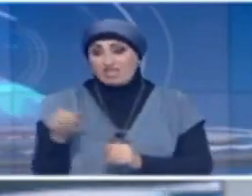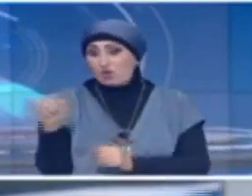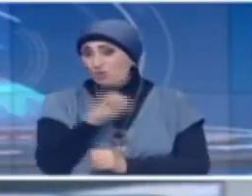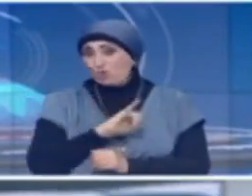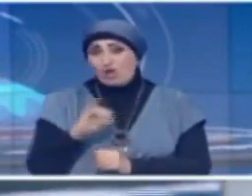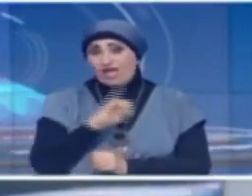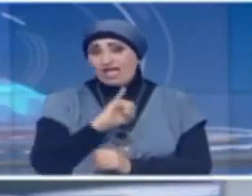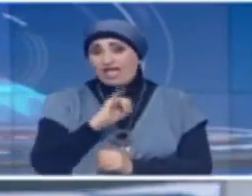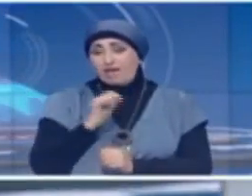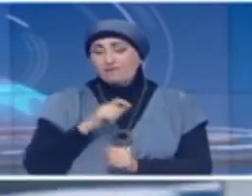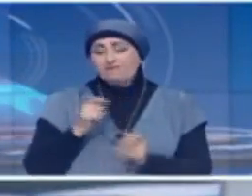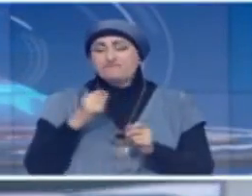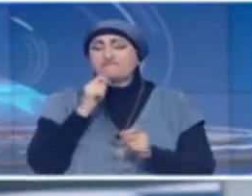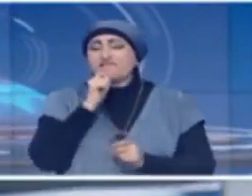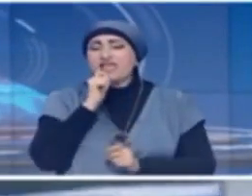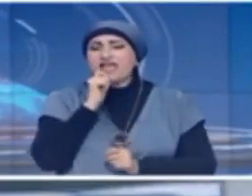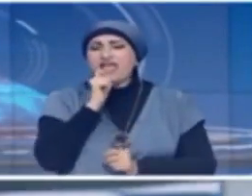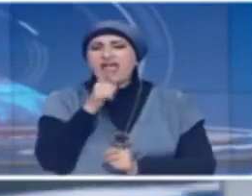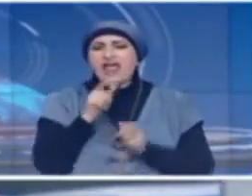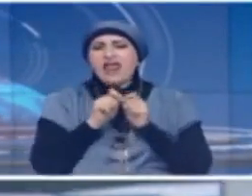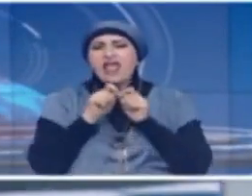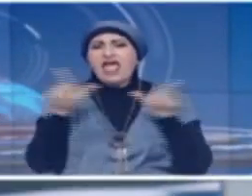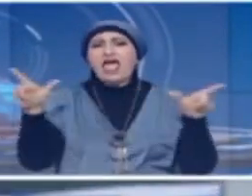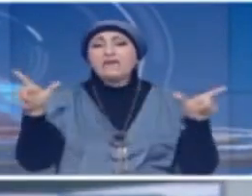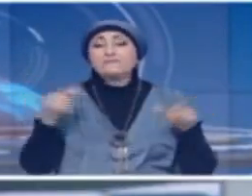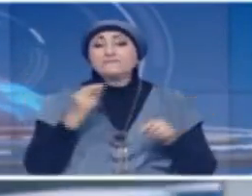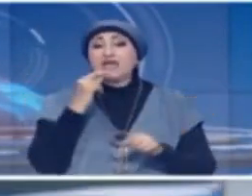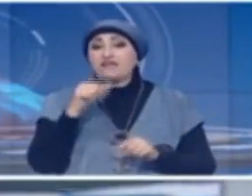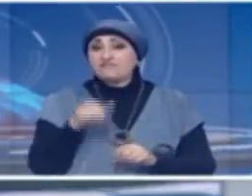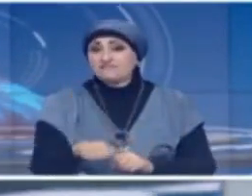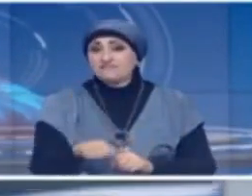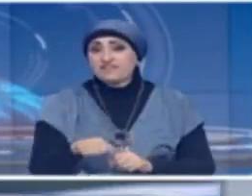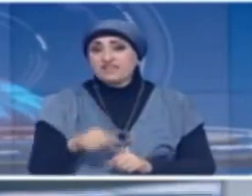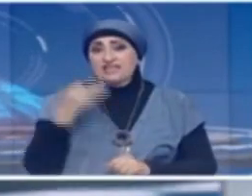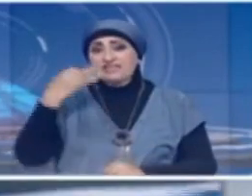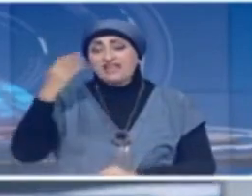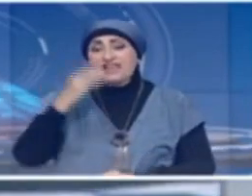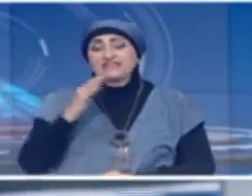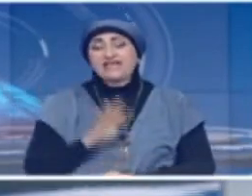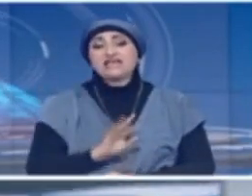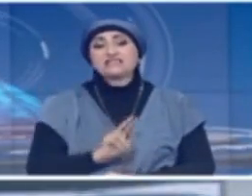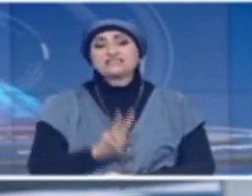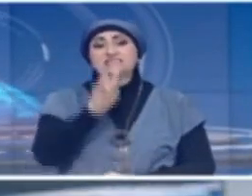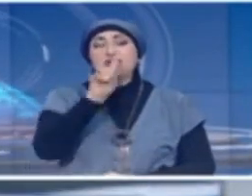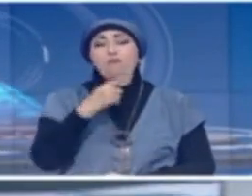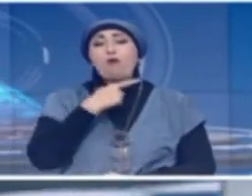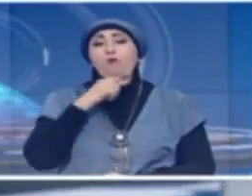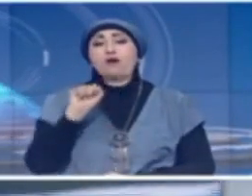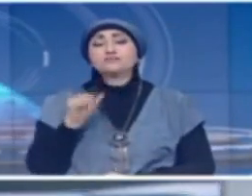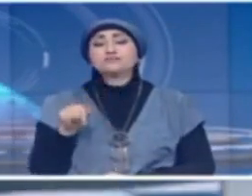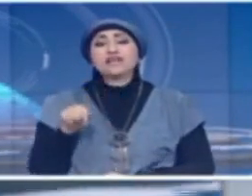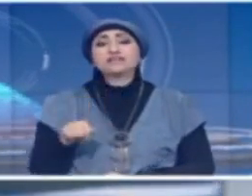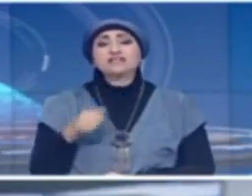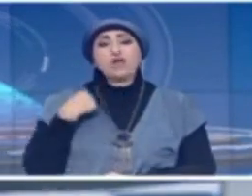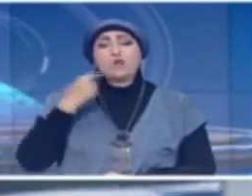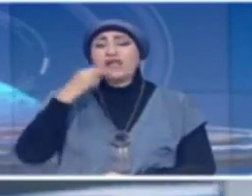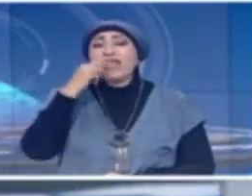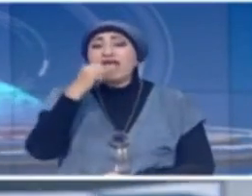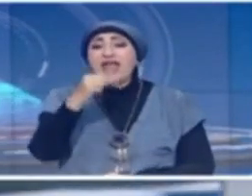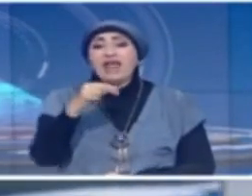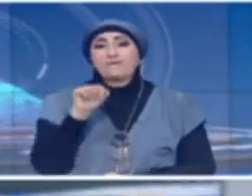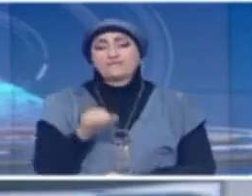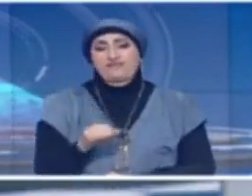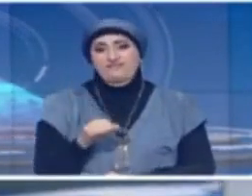في البيان التاريخي في 3 يوليو، وخاصة أستاذ جمال ونحن نتحدث على